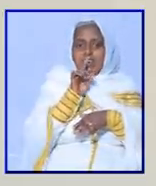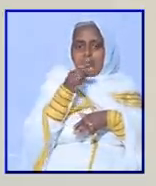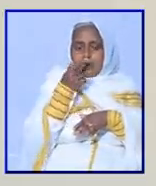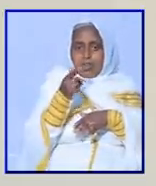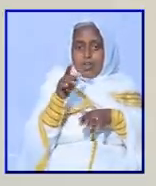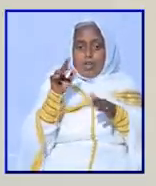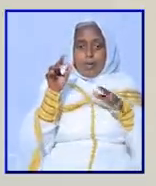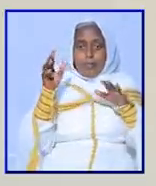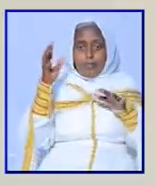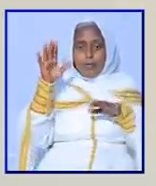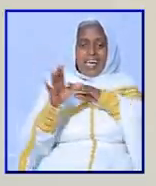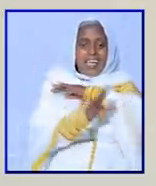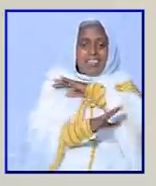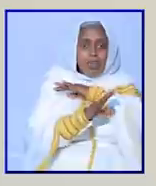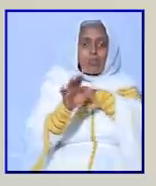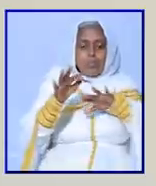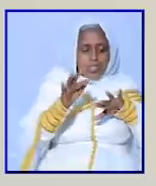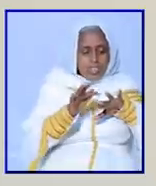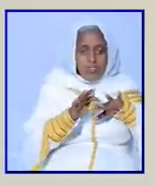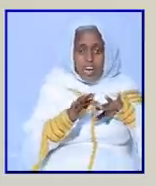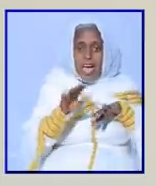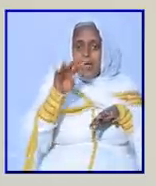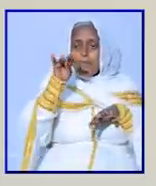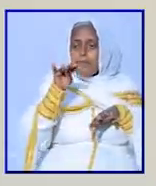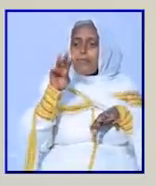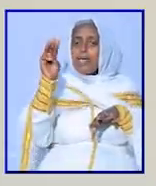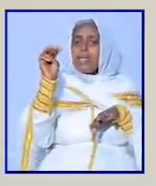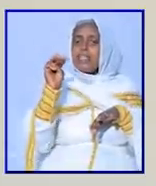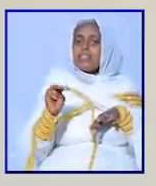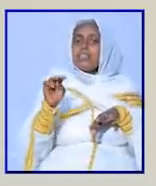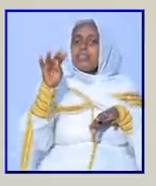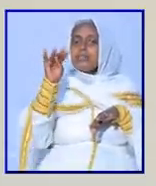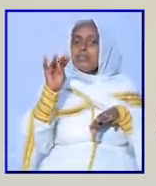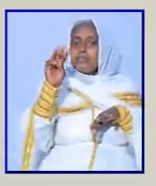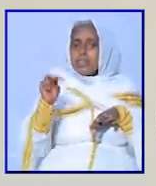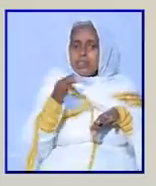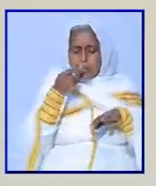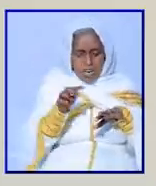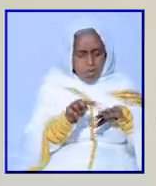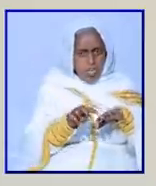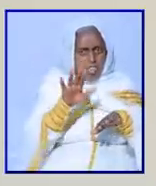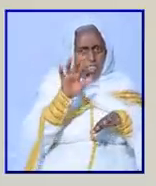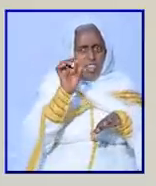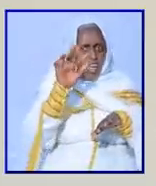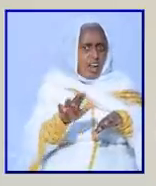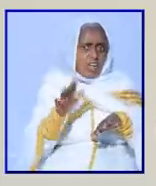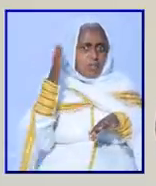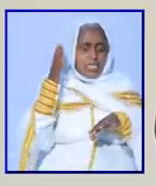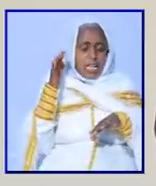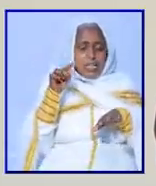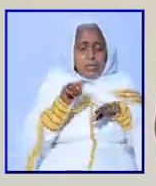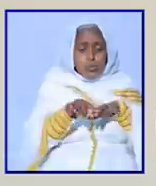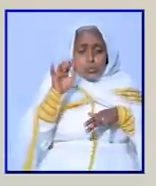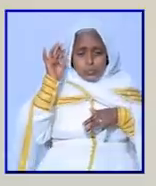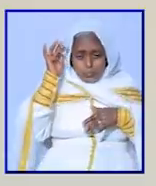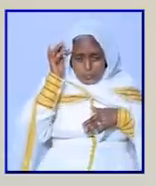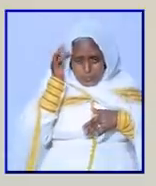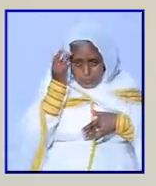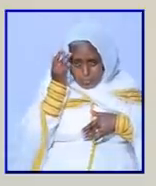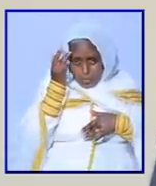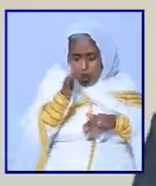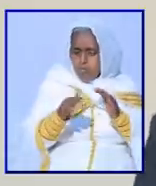የማይታወቅ ነገር እንዳልናገር ነው። የበገጠሩ ጥፍረ መጥምጥ እንለዋለን አይደል? እንግዲህ አሁን ጥፍር ተራ ነገር መስሎ የሚታየ